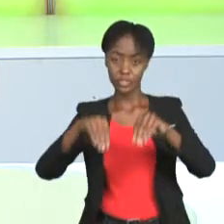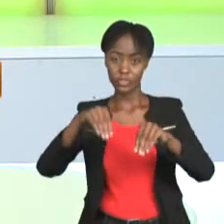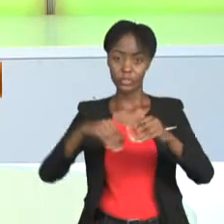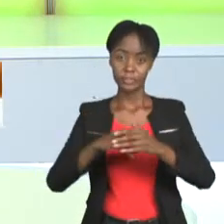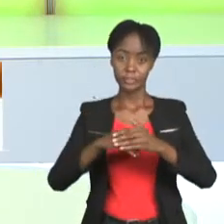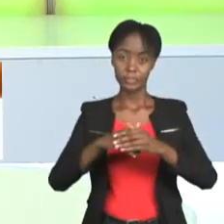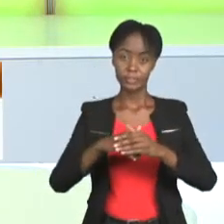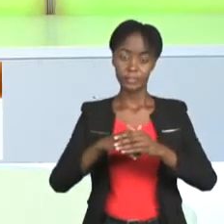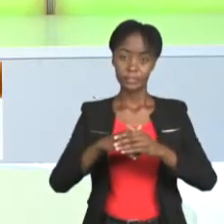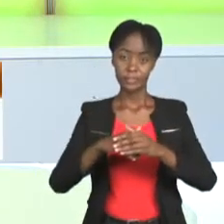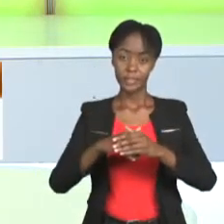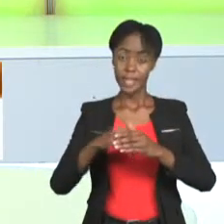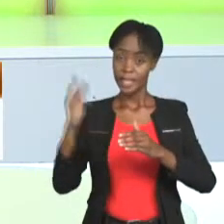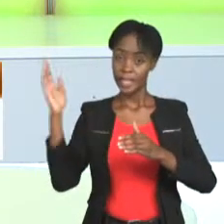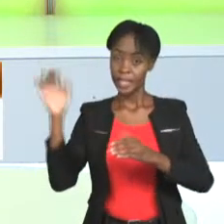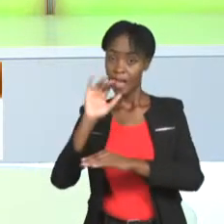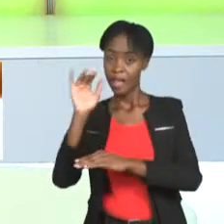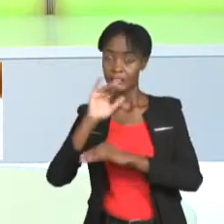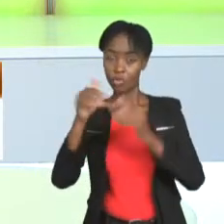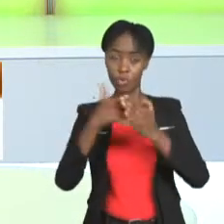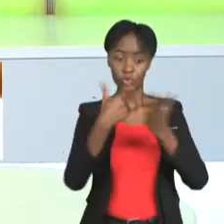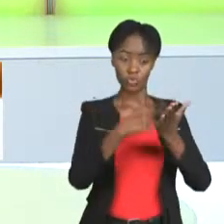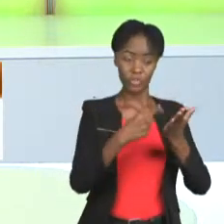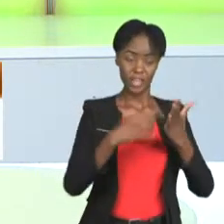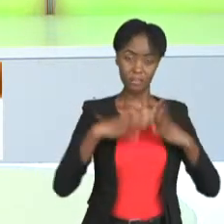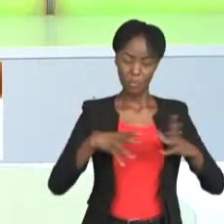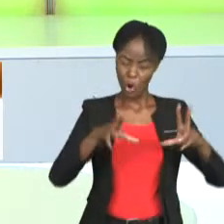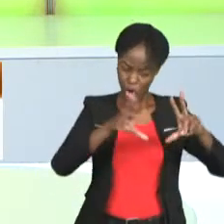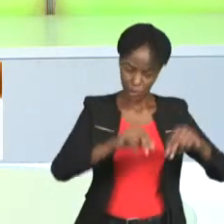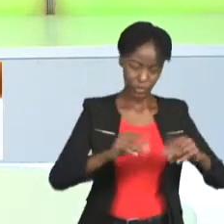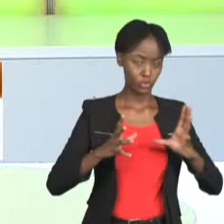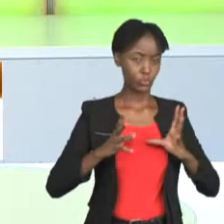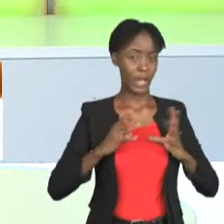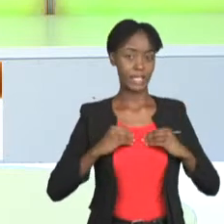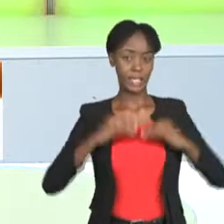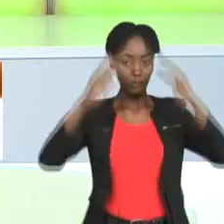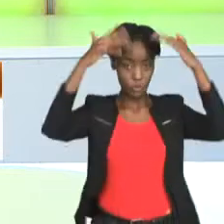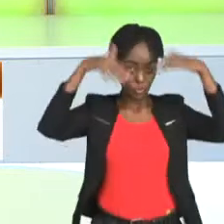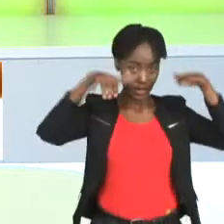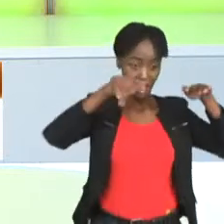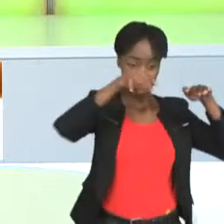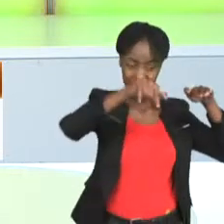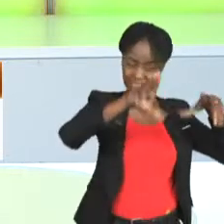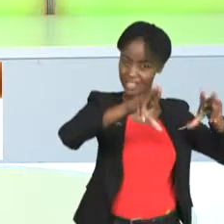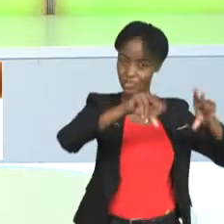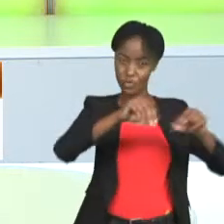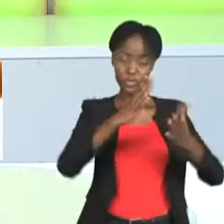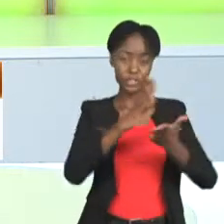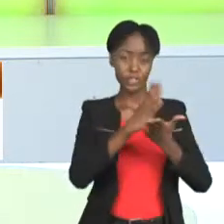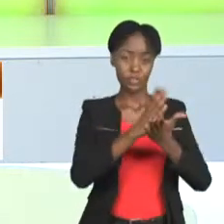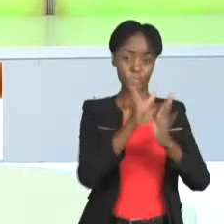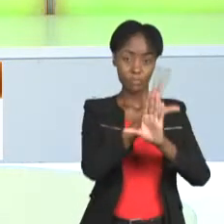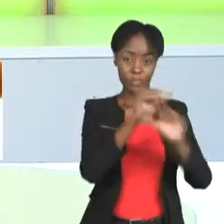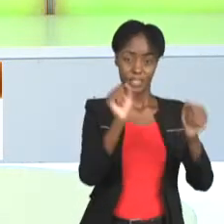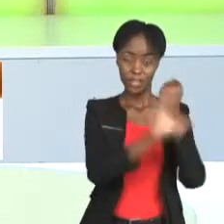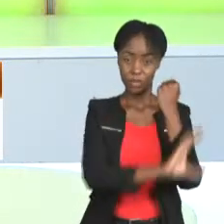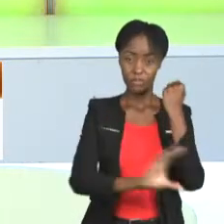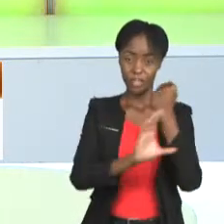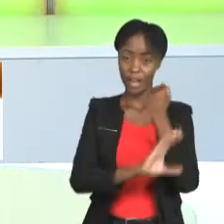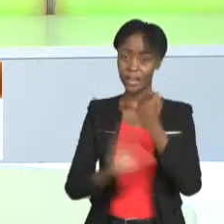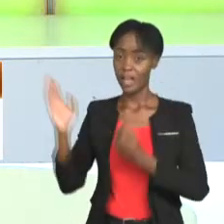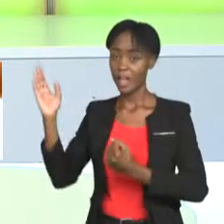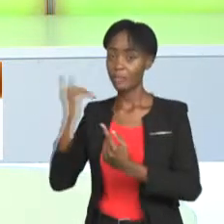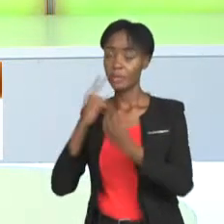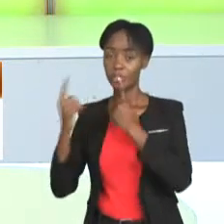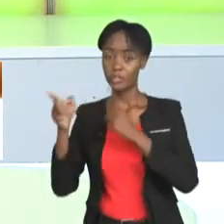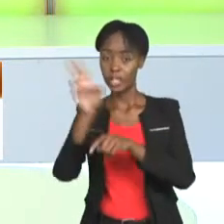nchini Uganda na kuwataka wananchi wa Uganda kutomtambua Yoweri Museveni kama rais wa taifa hilo. Alizungumza hayo